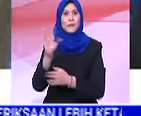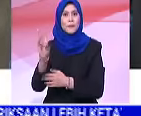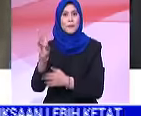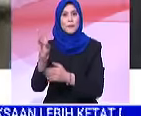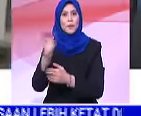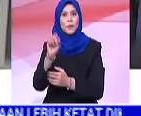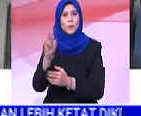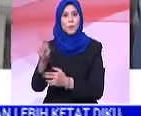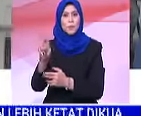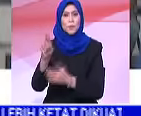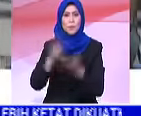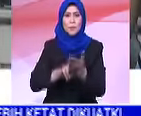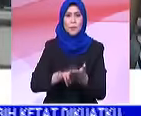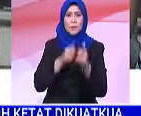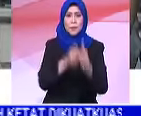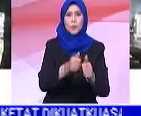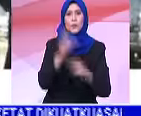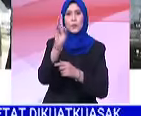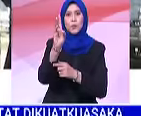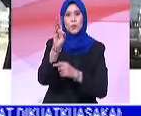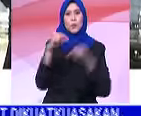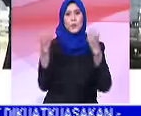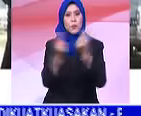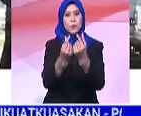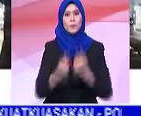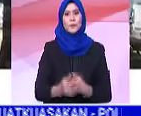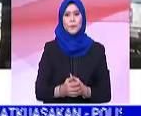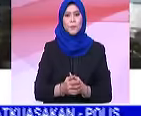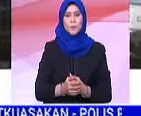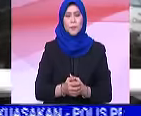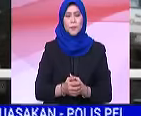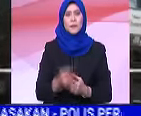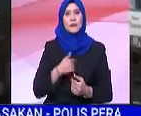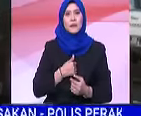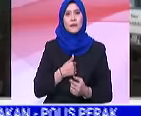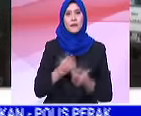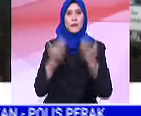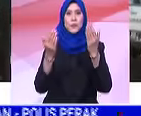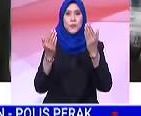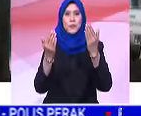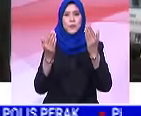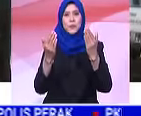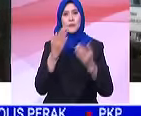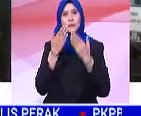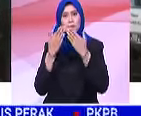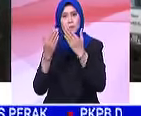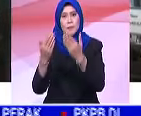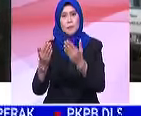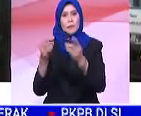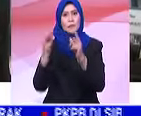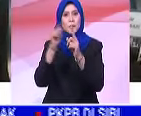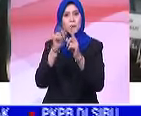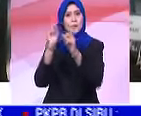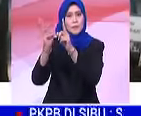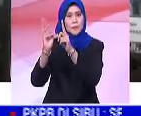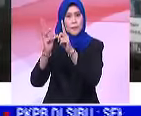1,857 OKU berdasarkan 7 kategori. Saya bersyukurlah. Terima kasih banyak kepada